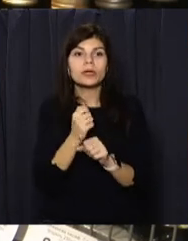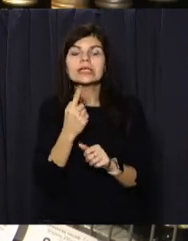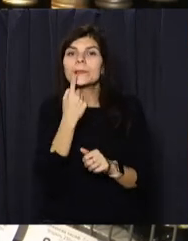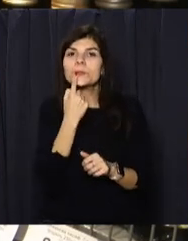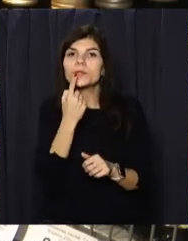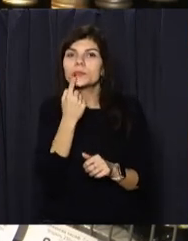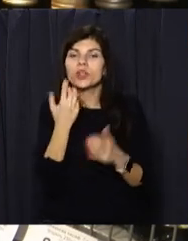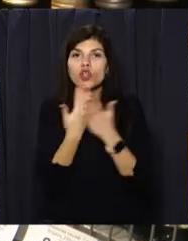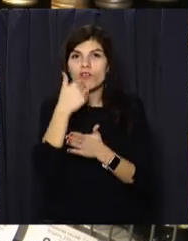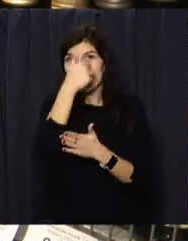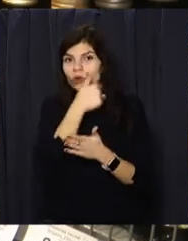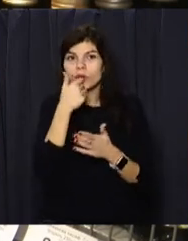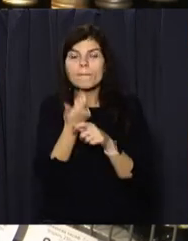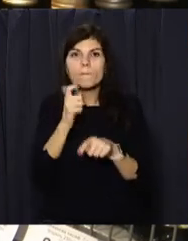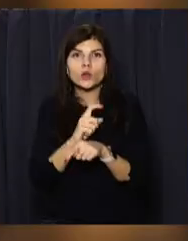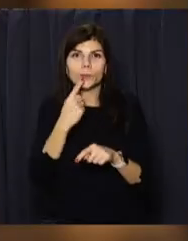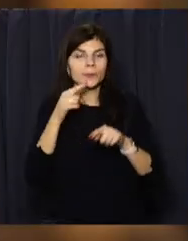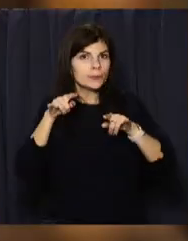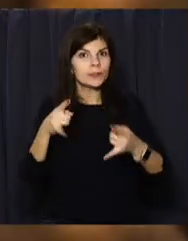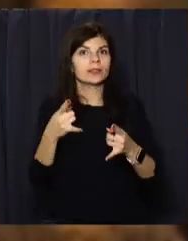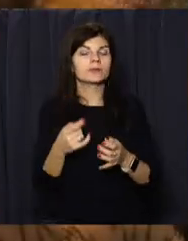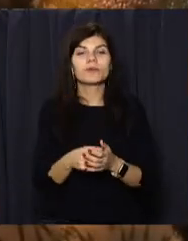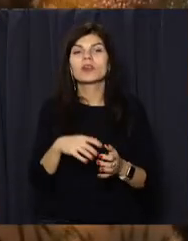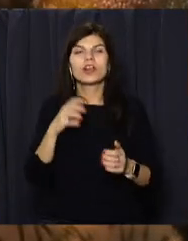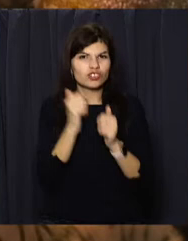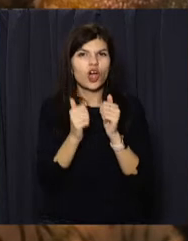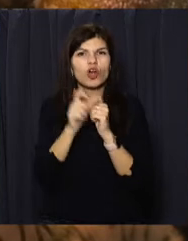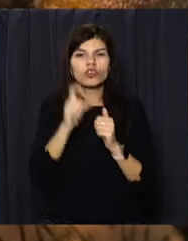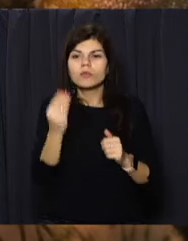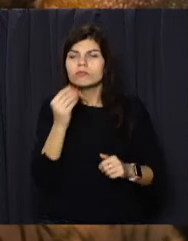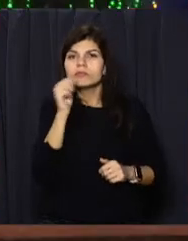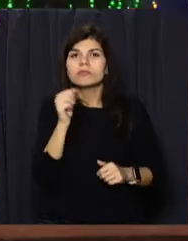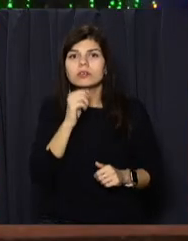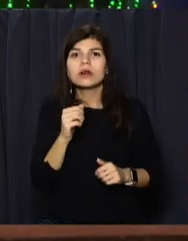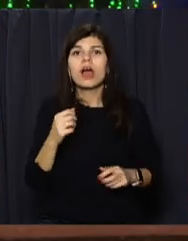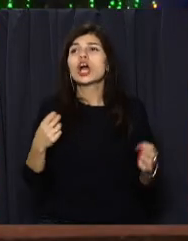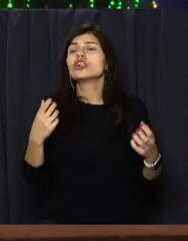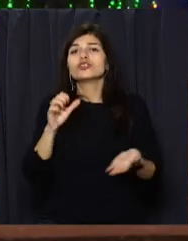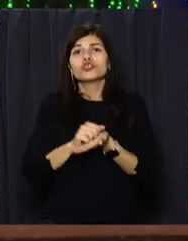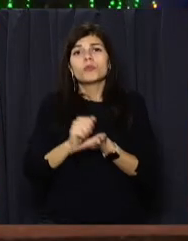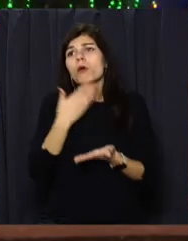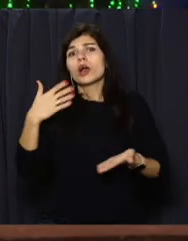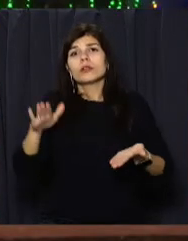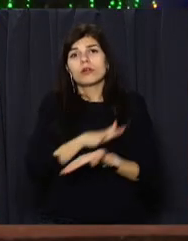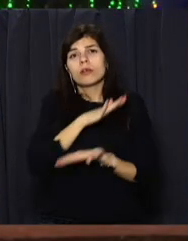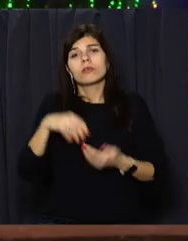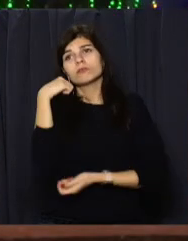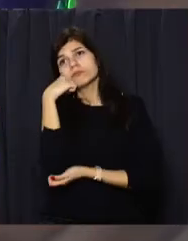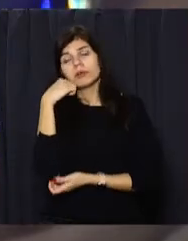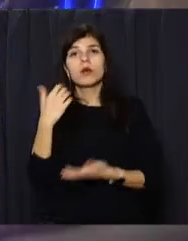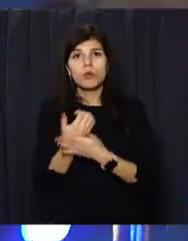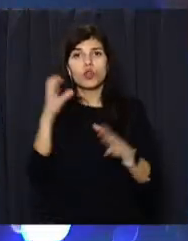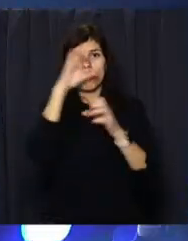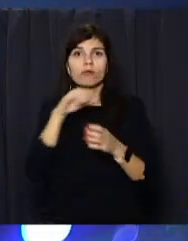смаки новорічних страв більш яскравими. Нерідко людина переїдає, бо їй немає чим себе зайняти. Саме тому фахівці радять новорічну